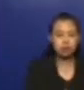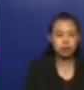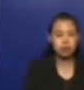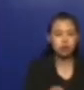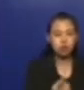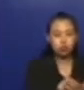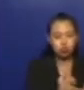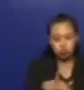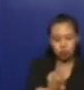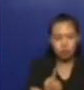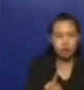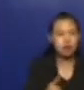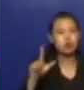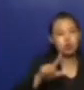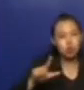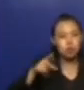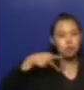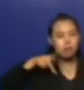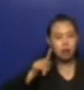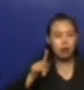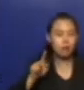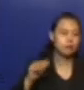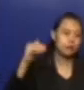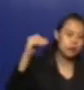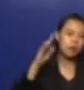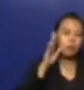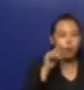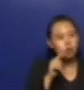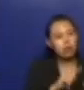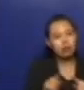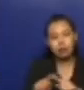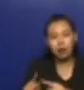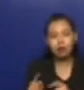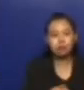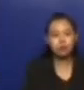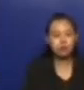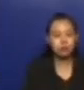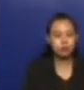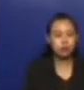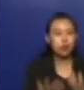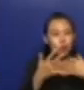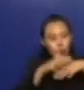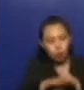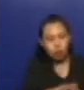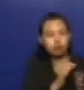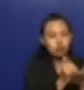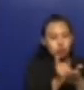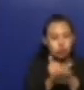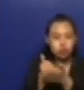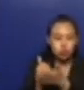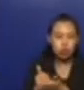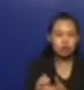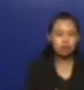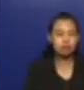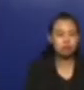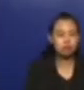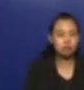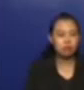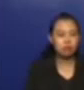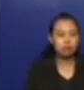พี่เป็นพ่ออยู่ในสภายังตะโกนร้องเรียกร้องในหลายๆเ